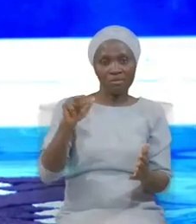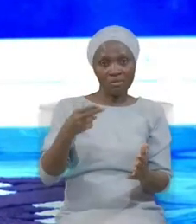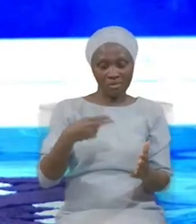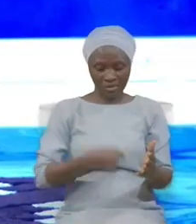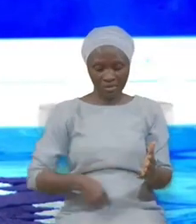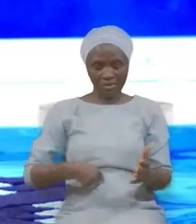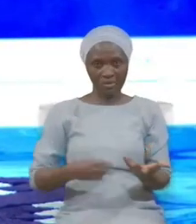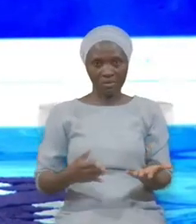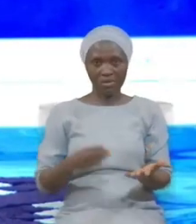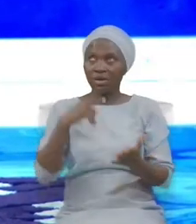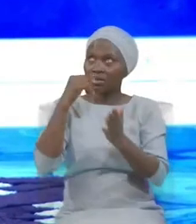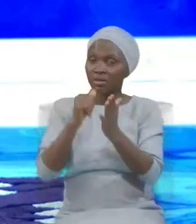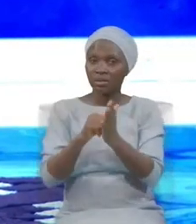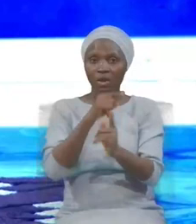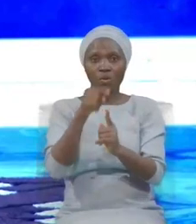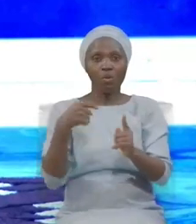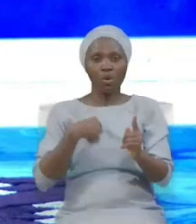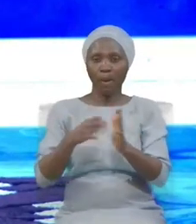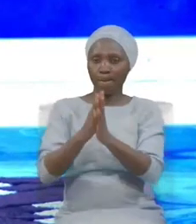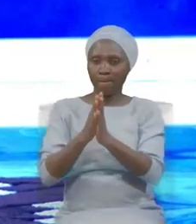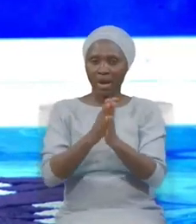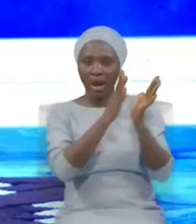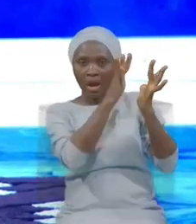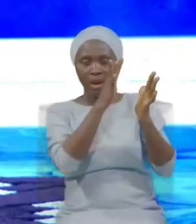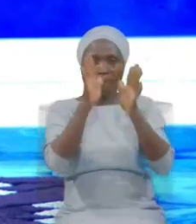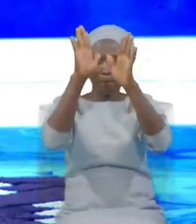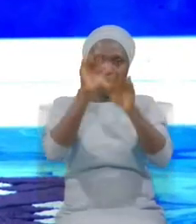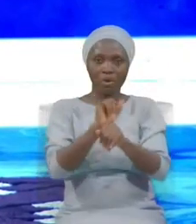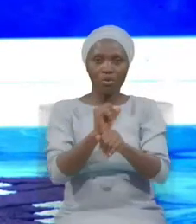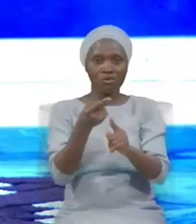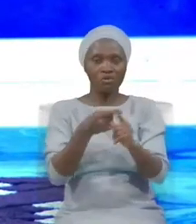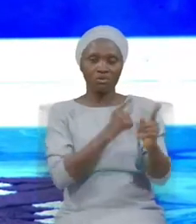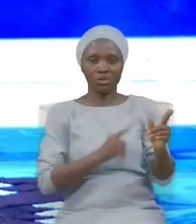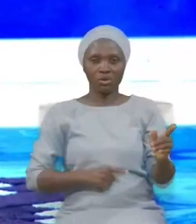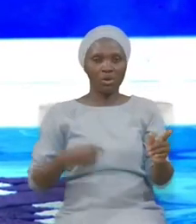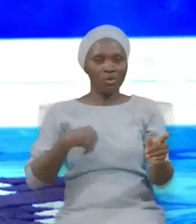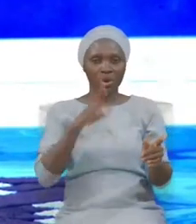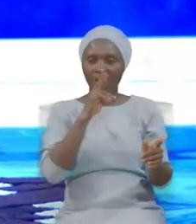venons prier et que nous espérons de grands miracles de Dieu, nous ne devons pas regarder